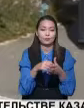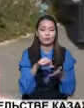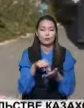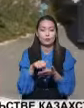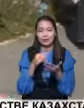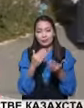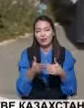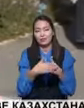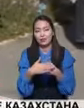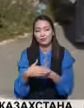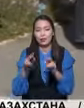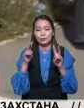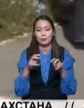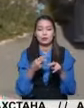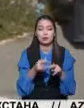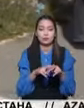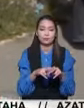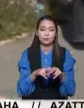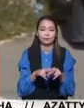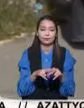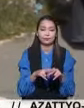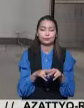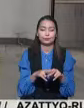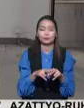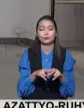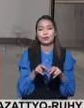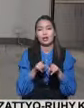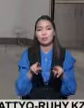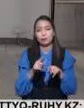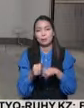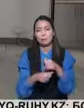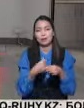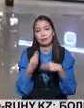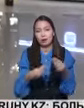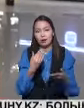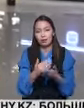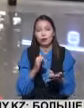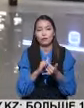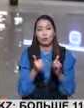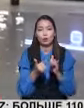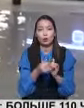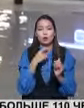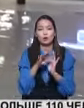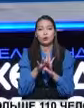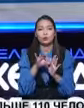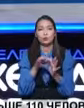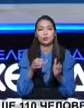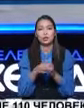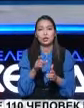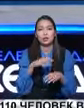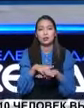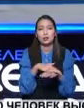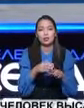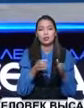двери», расклеиваем агитационные материалы. А в Усть-Каменогорске о референдуме члены Народного